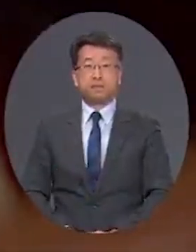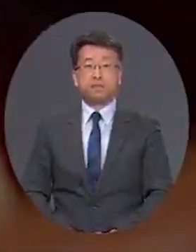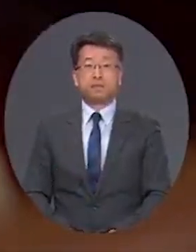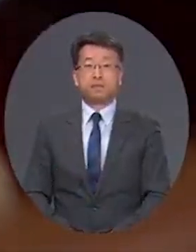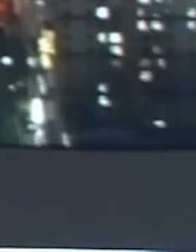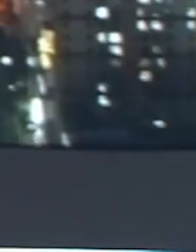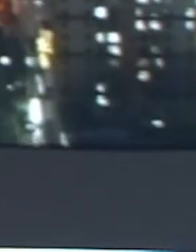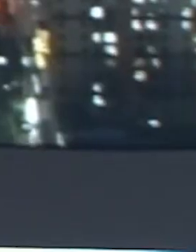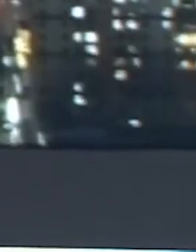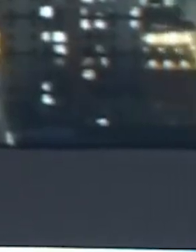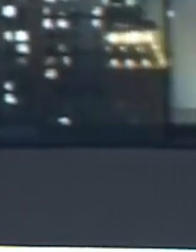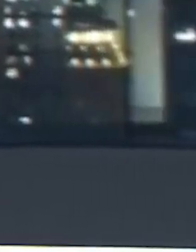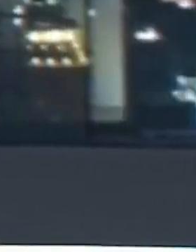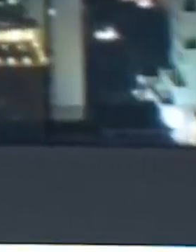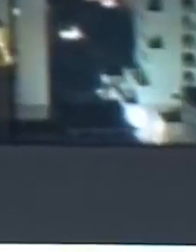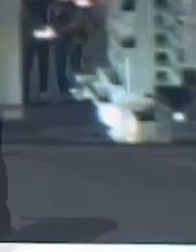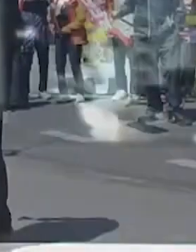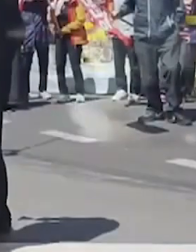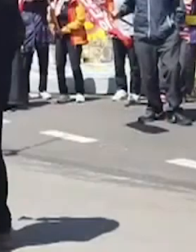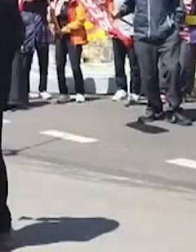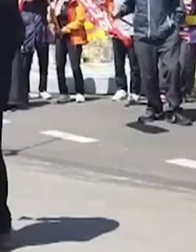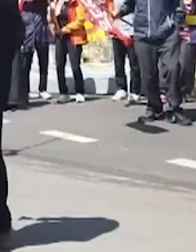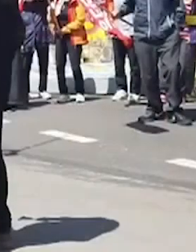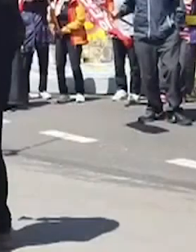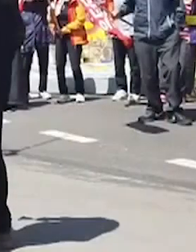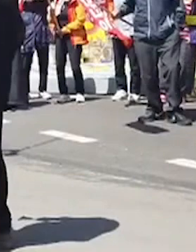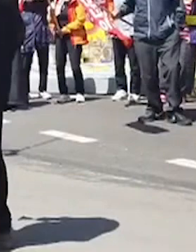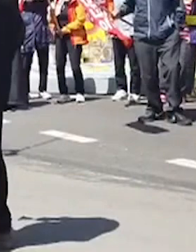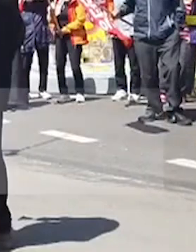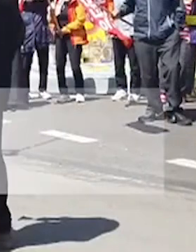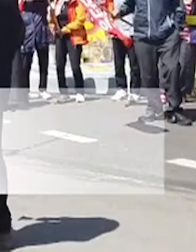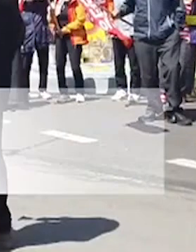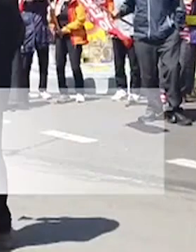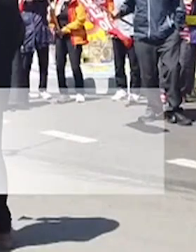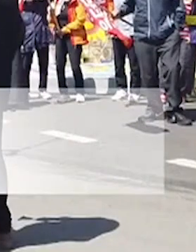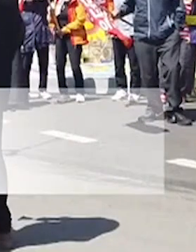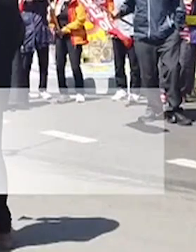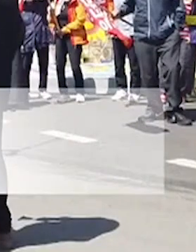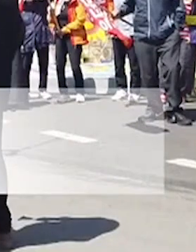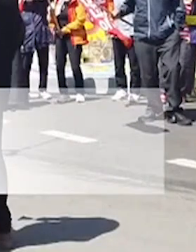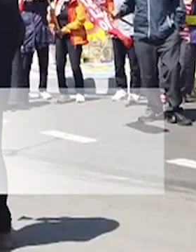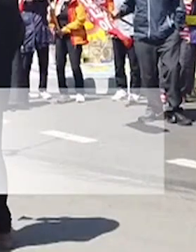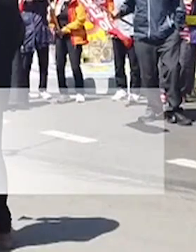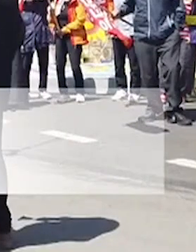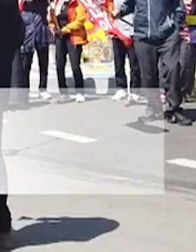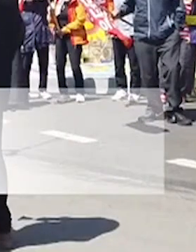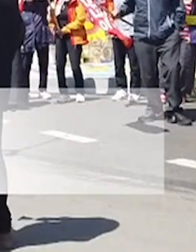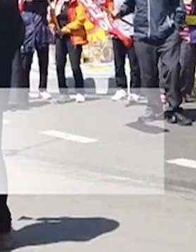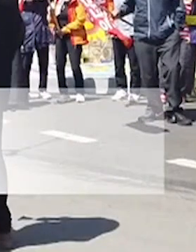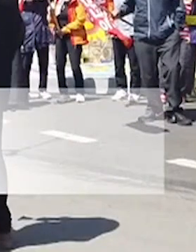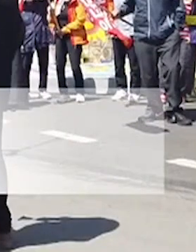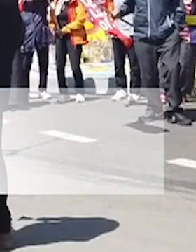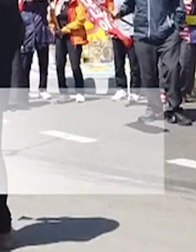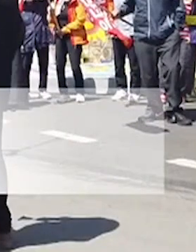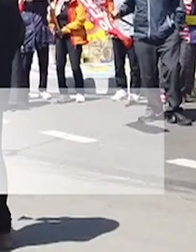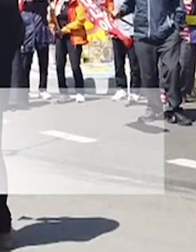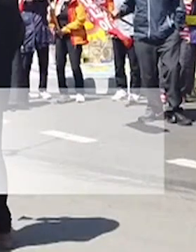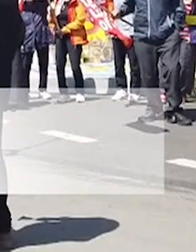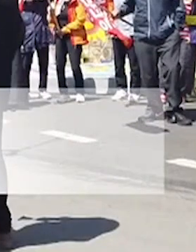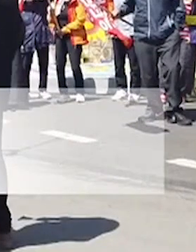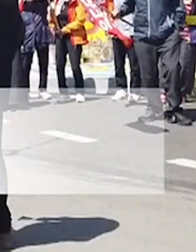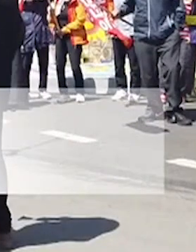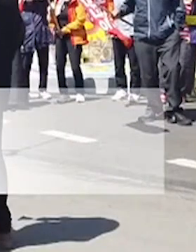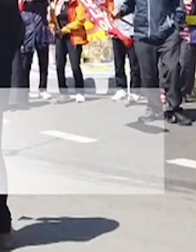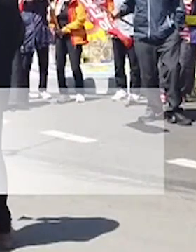정성호입니다. 합천 LNG 융복합 발전단지는 주민들의 찬반 대립으로 지역사회 갈등의